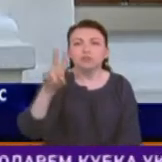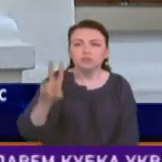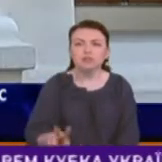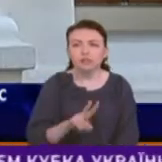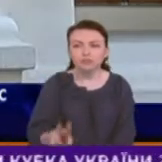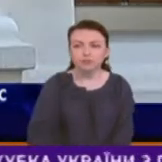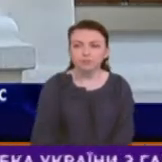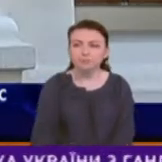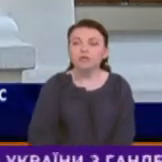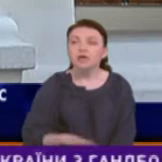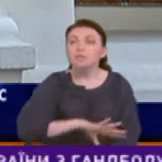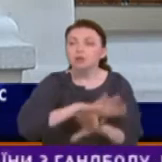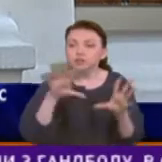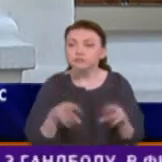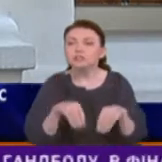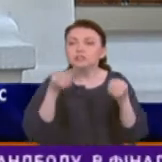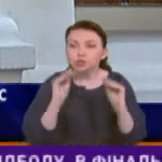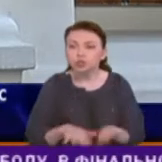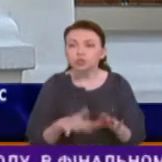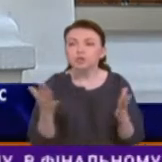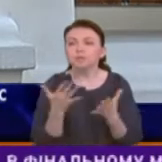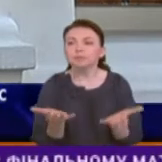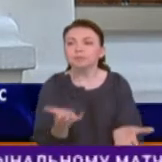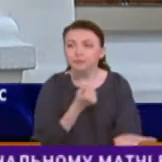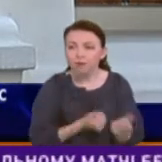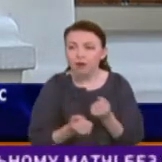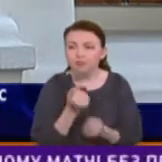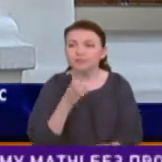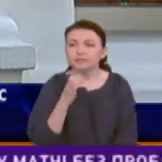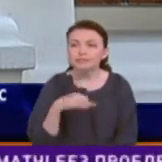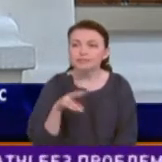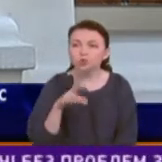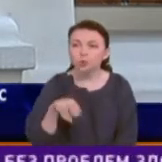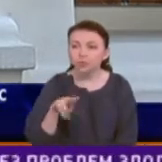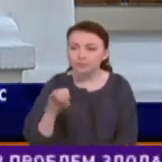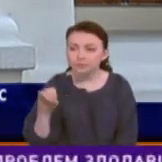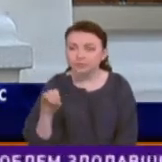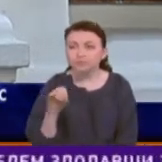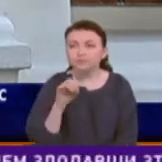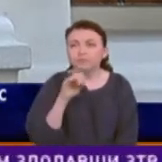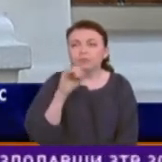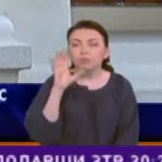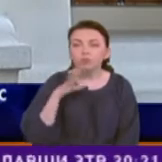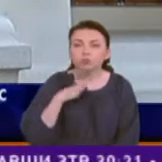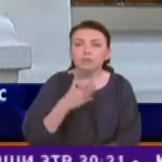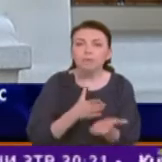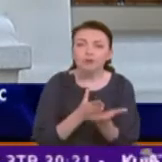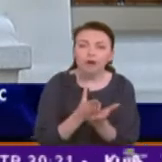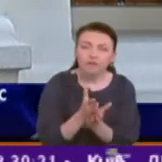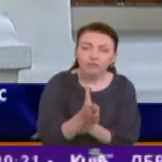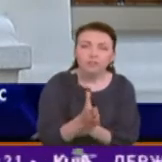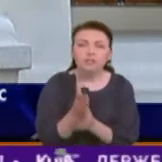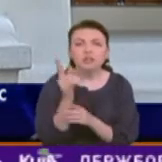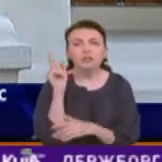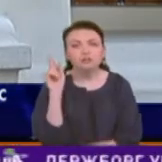Майже всі рішення, які приймались на синоді, вони були направлені на